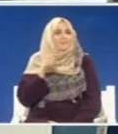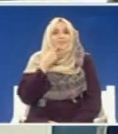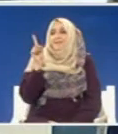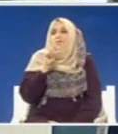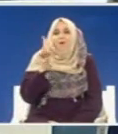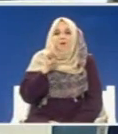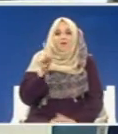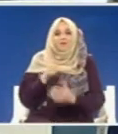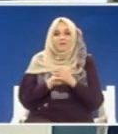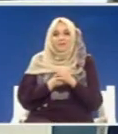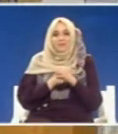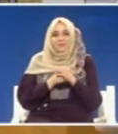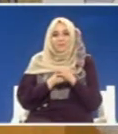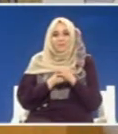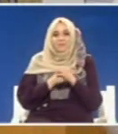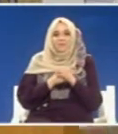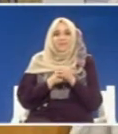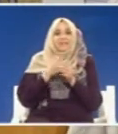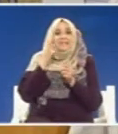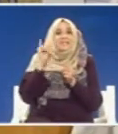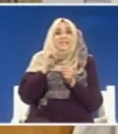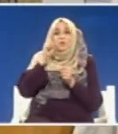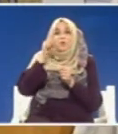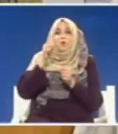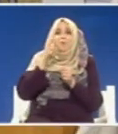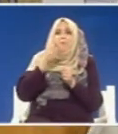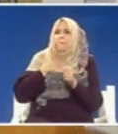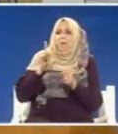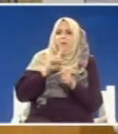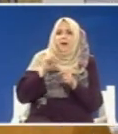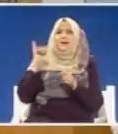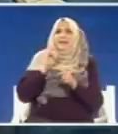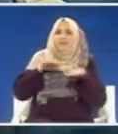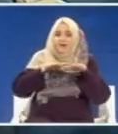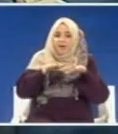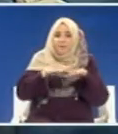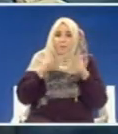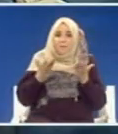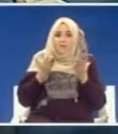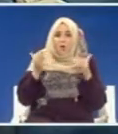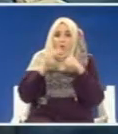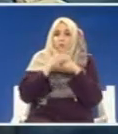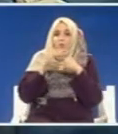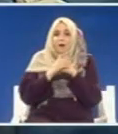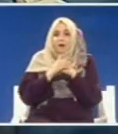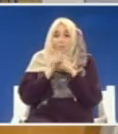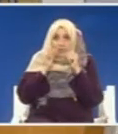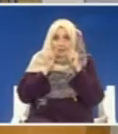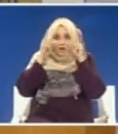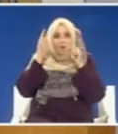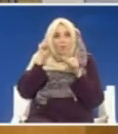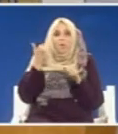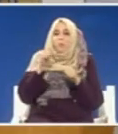سيدي، لولا حب الله لي من أيقظني في هذا الجوف من الليل حتى